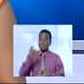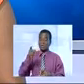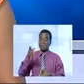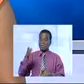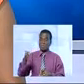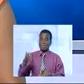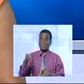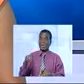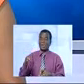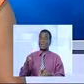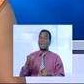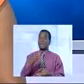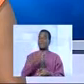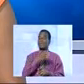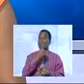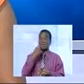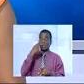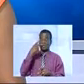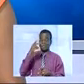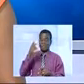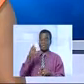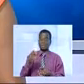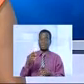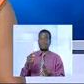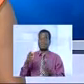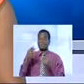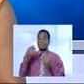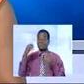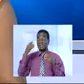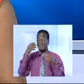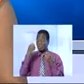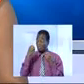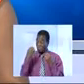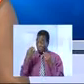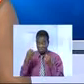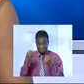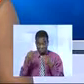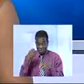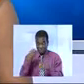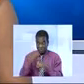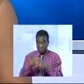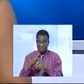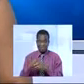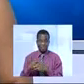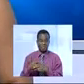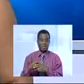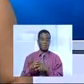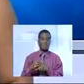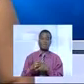Rwanda a lui-même expulsé plusieurs diplomates sud-africains.